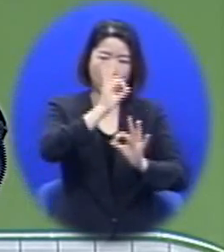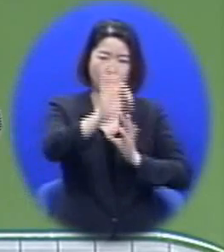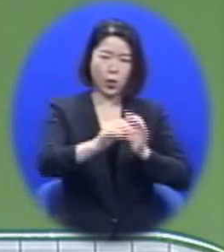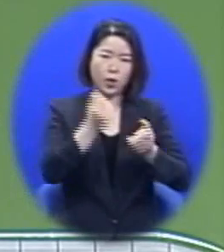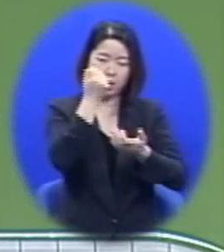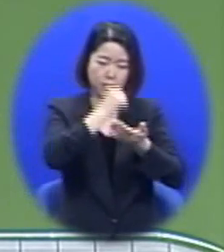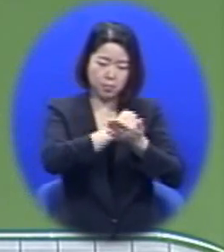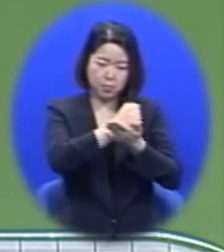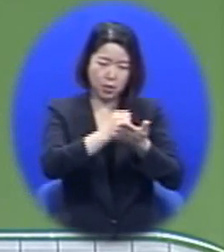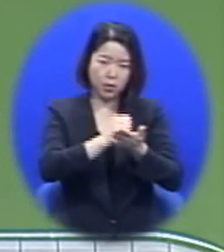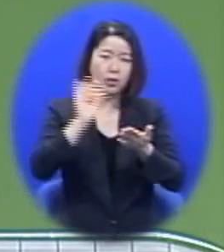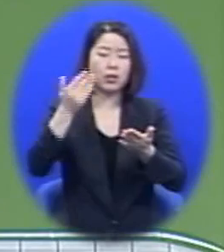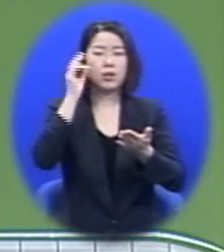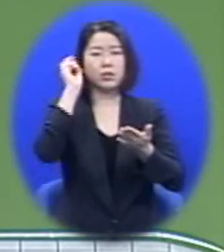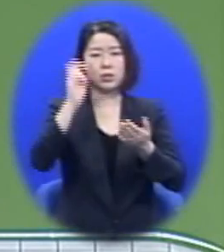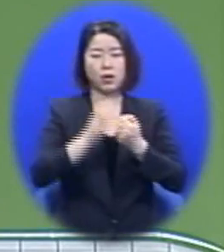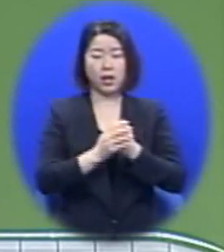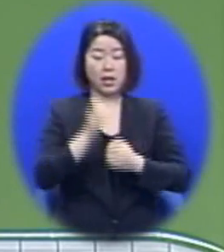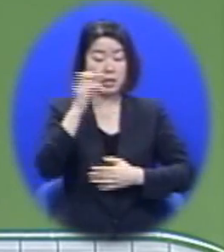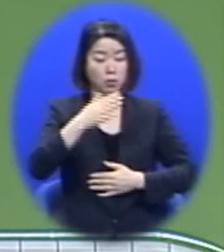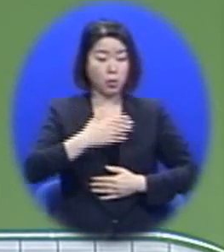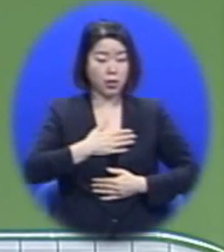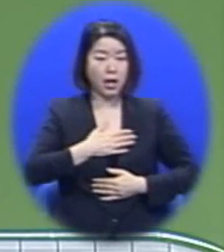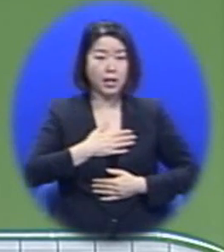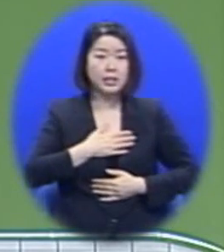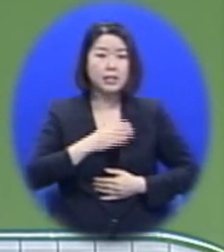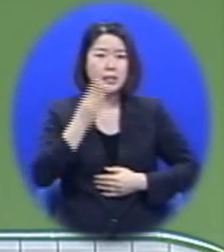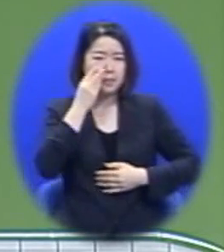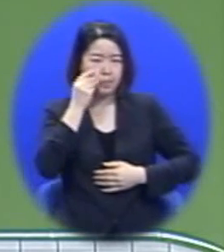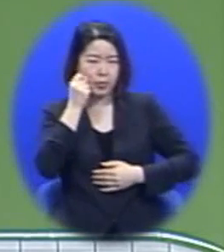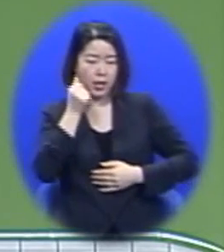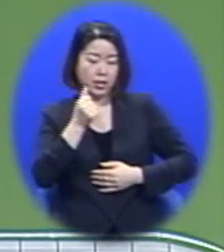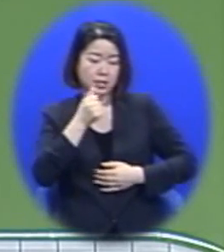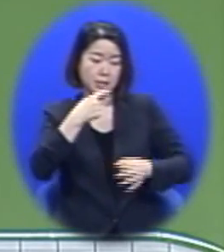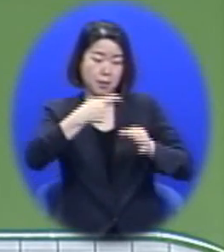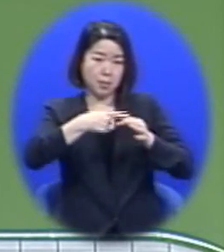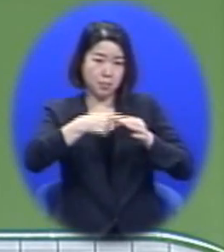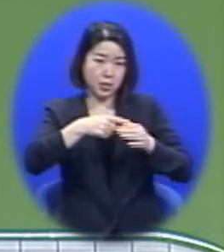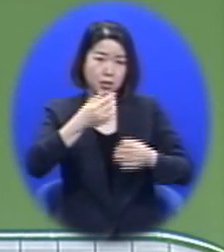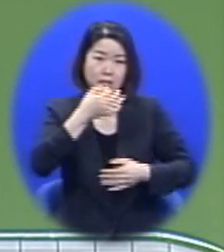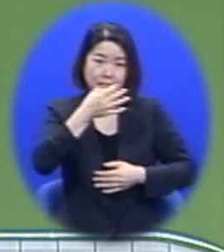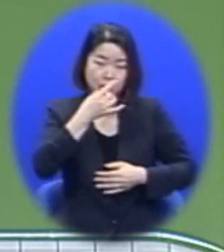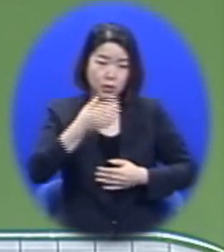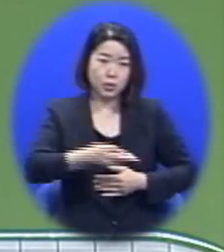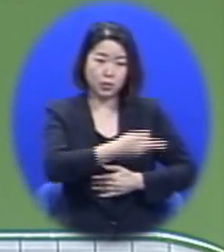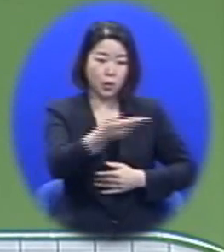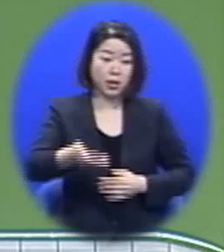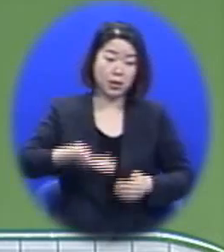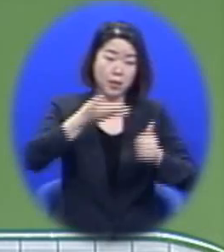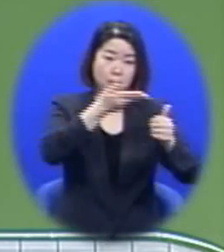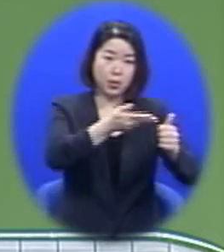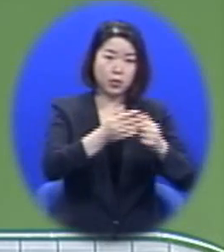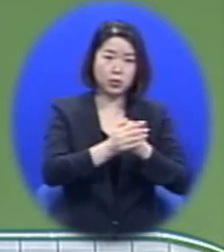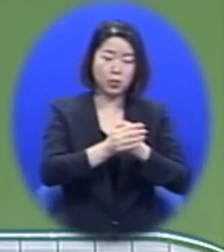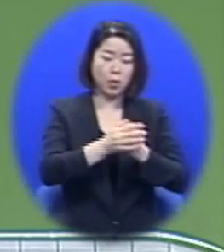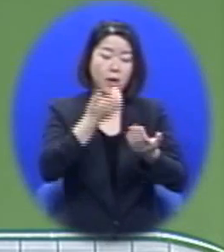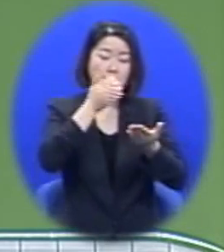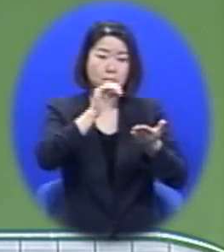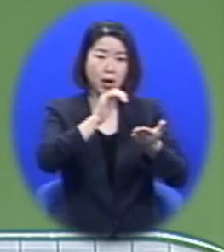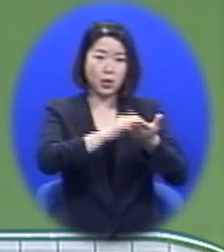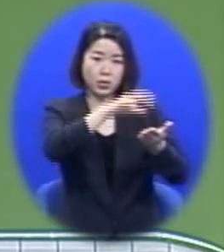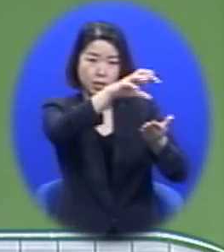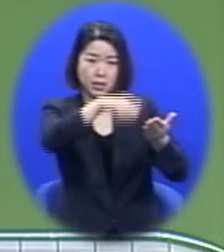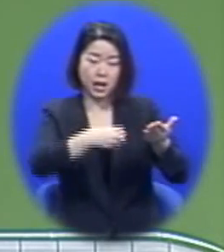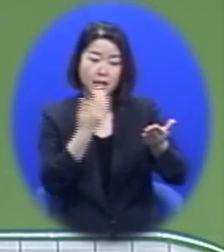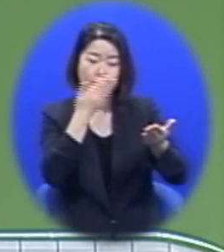운명이 되었을 것이다. 그리고 나는 기름진 밀곡식으로 너희를 먹였을 것이고 바위에서 따낸 꿀로 너희를